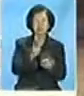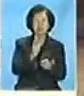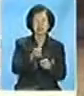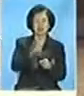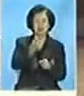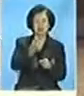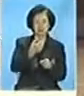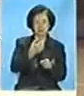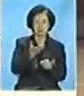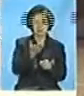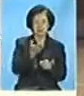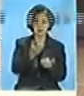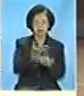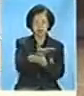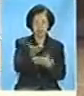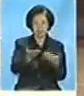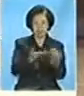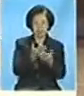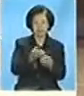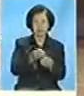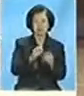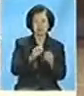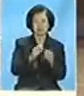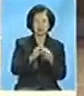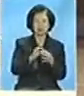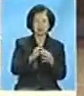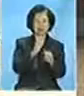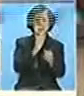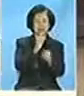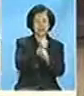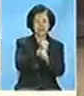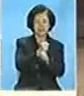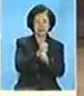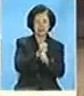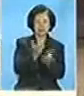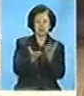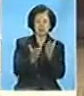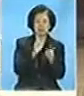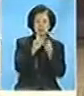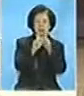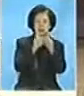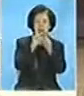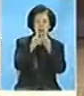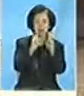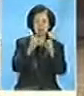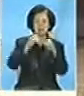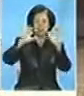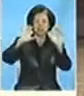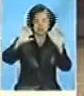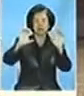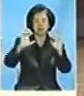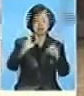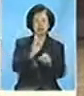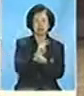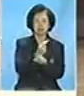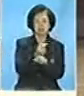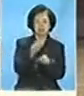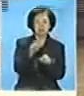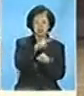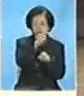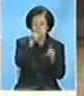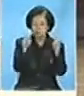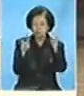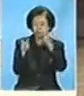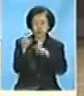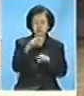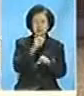ามหาลือเพื่อเสนอแนะในการทำงานหรือแม้กระทั่งกระทู้ถามรัฐบาลหน้าที่ในการควบคุมการบริหารราชการแผ่นดินนะ